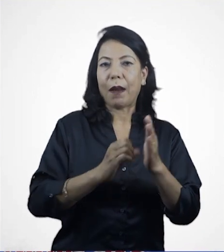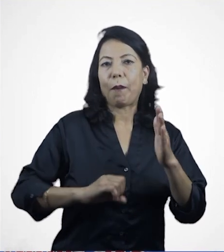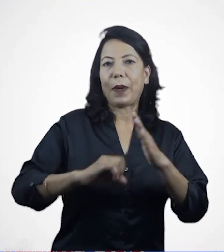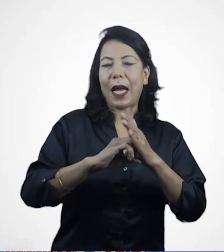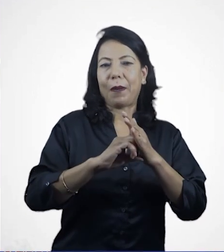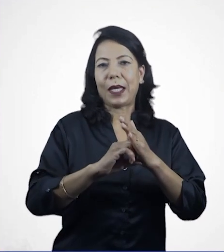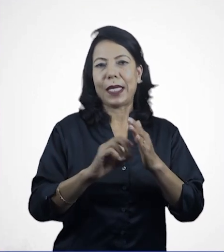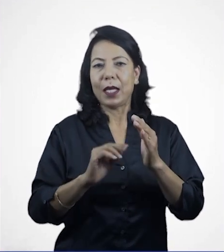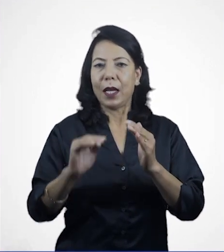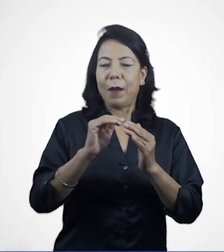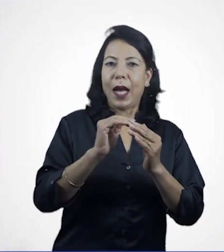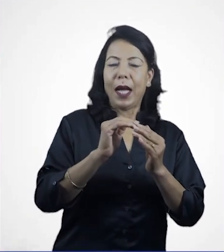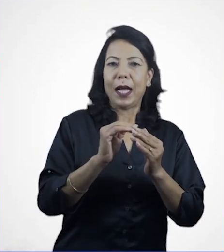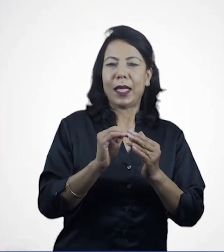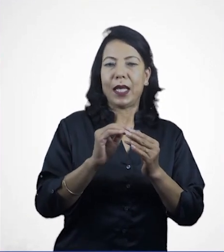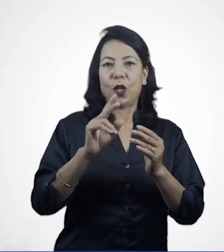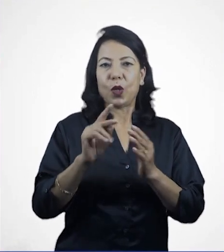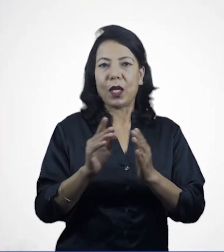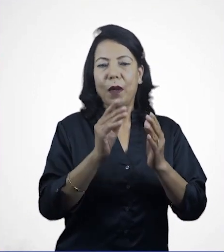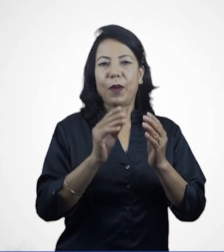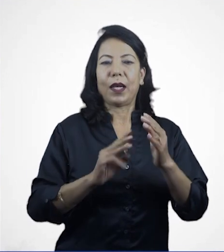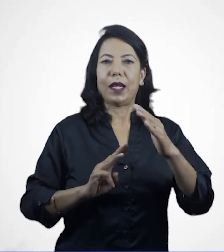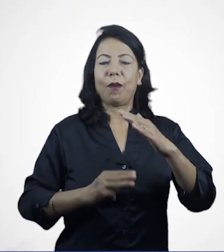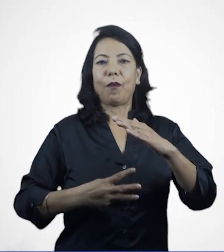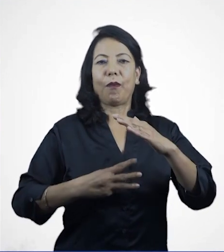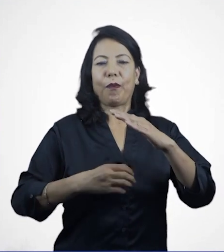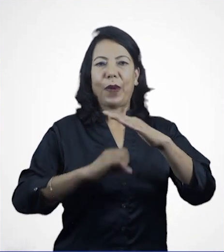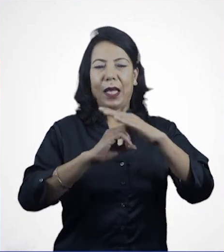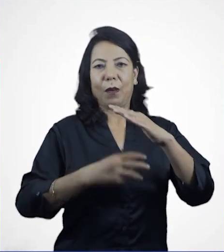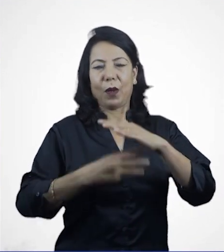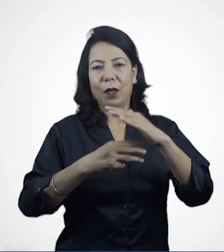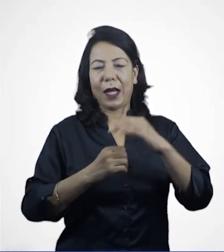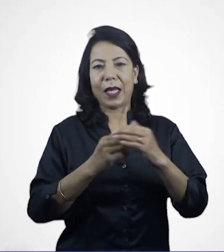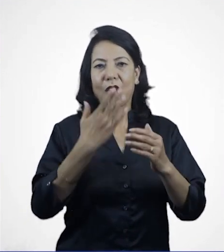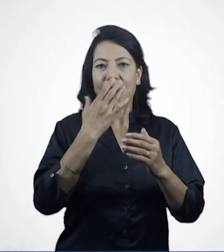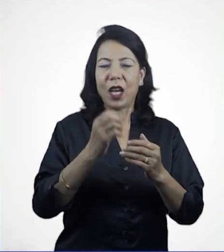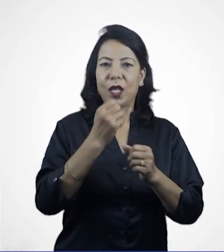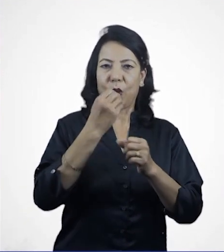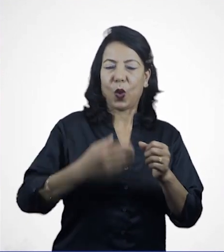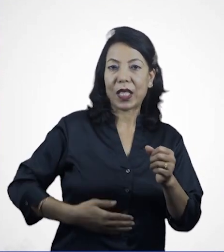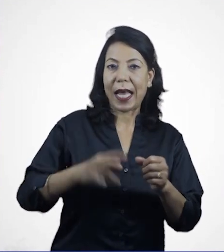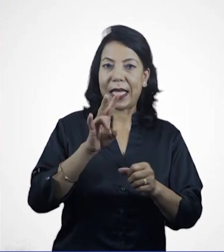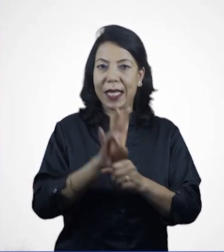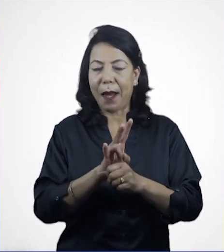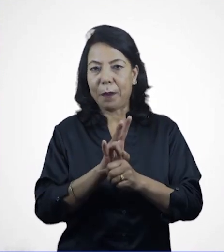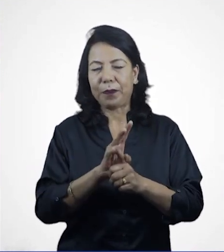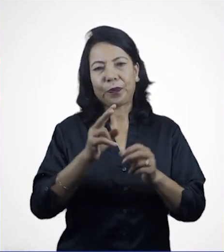को, किंडरगारण लेवल को, सेकंडरी स्कूल, हाई स्कूल, कोलेज, रोजगार, रोजगार, वोकेशन